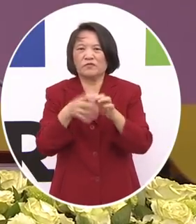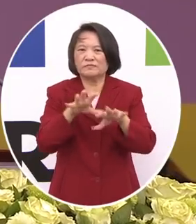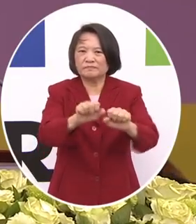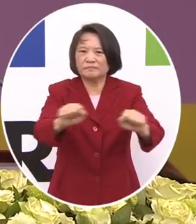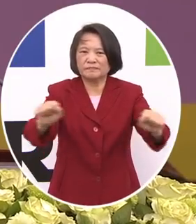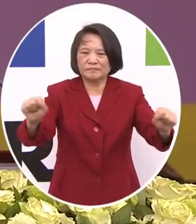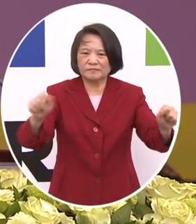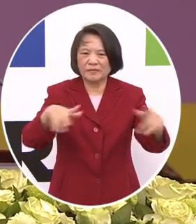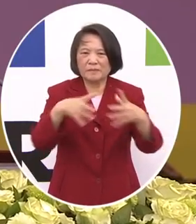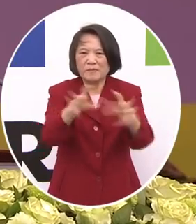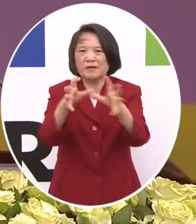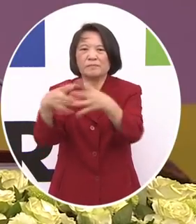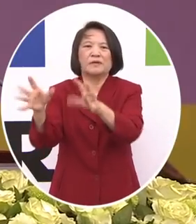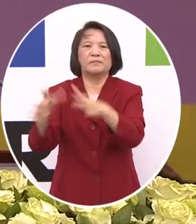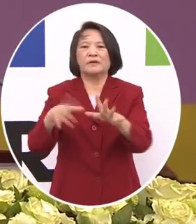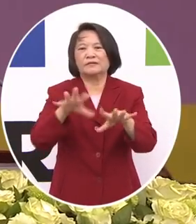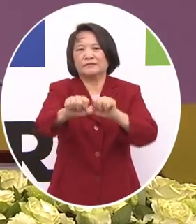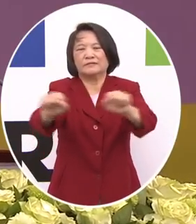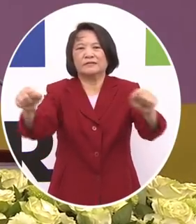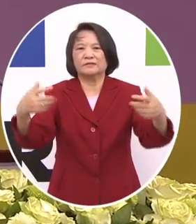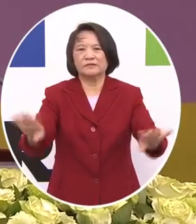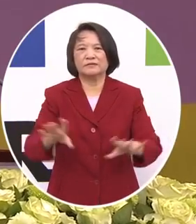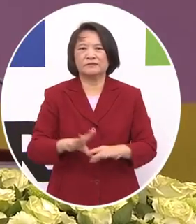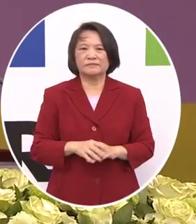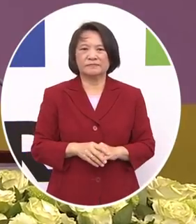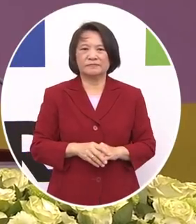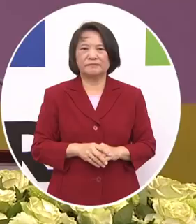络从社会连根拔起。